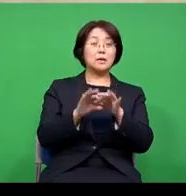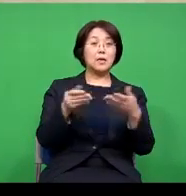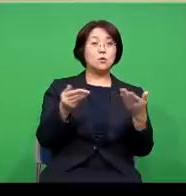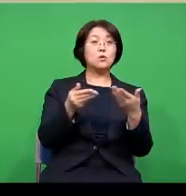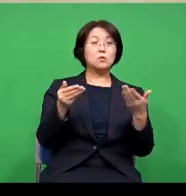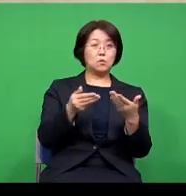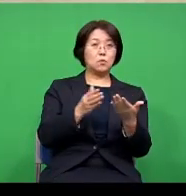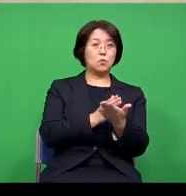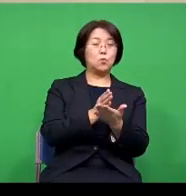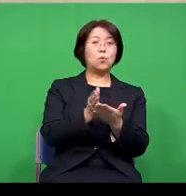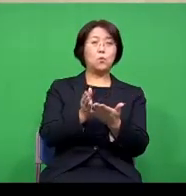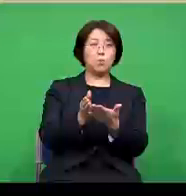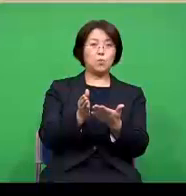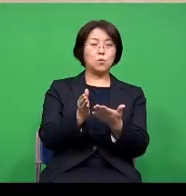界、